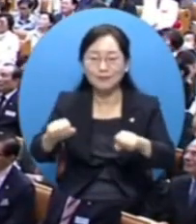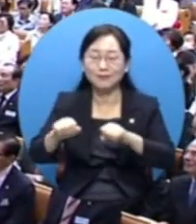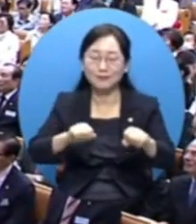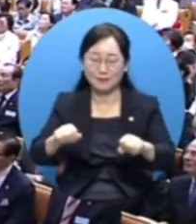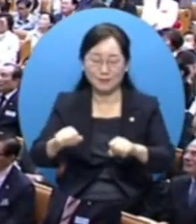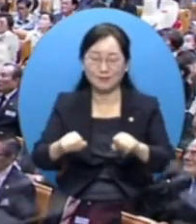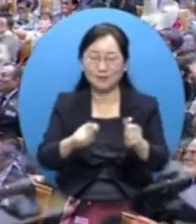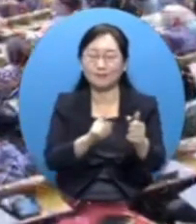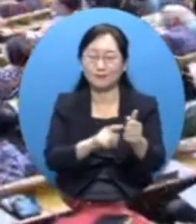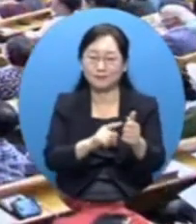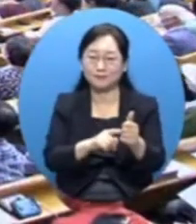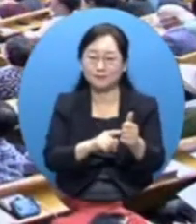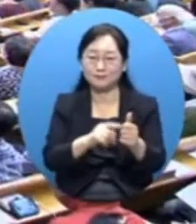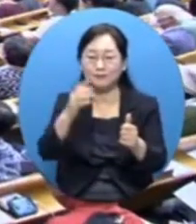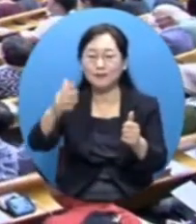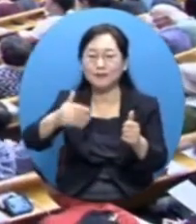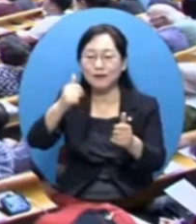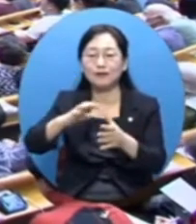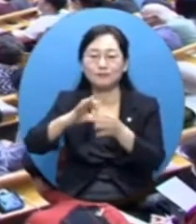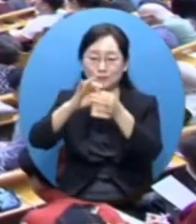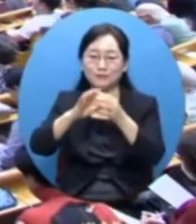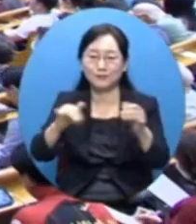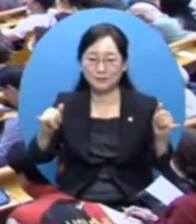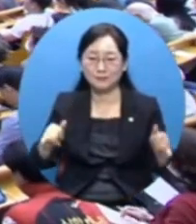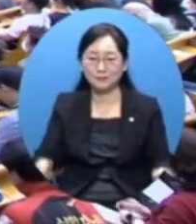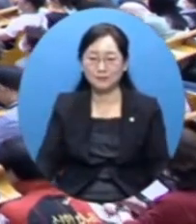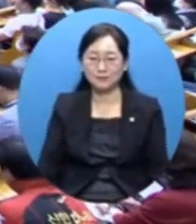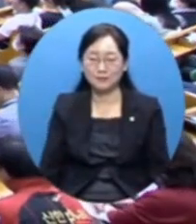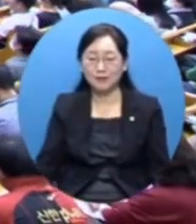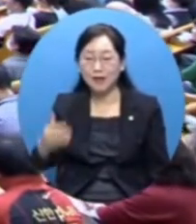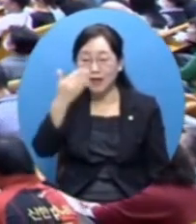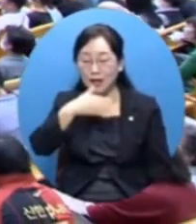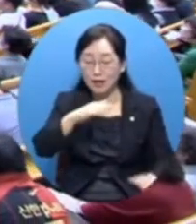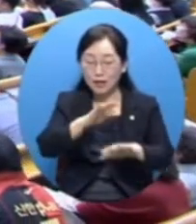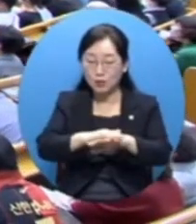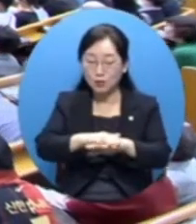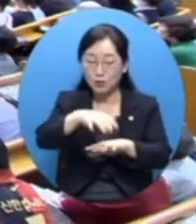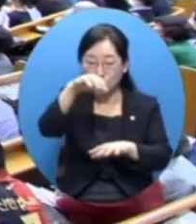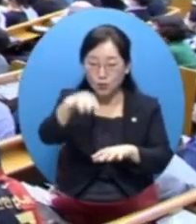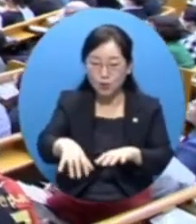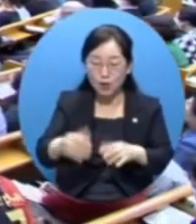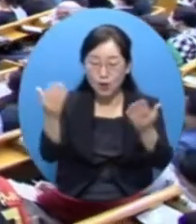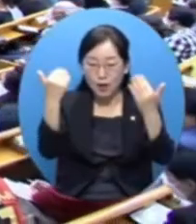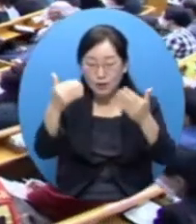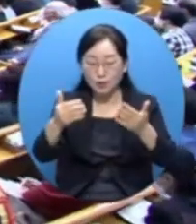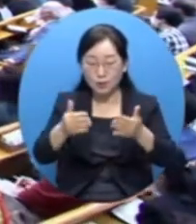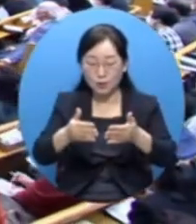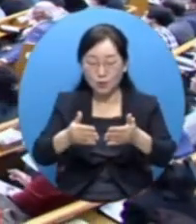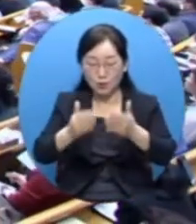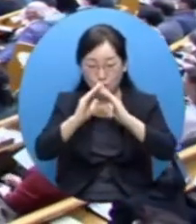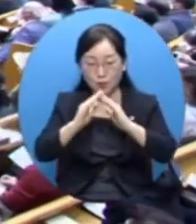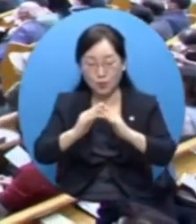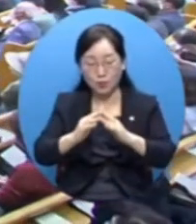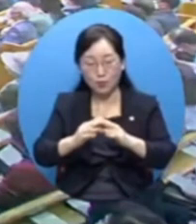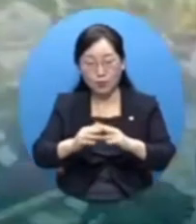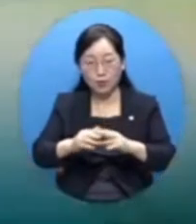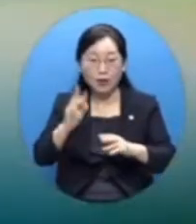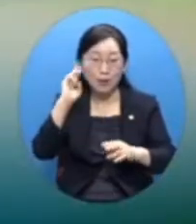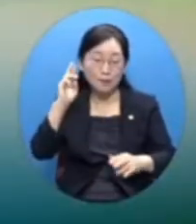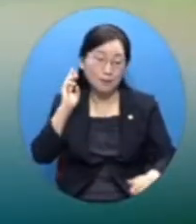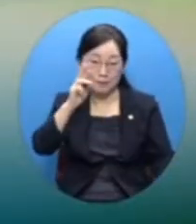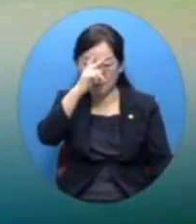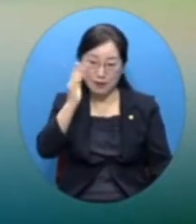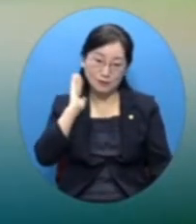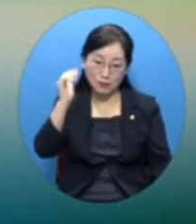위대한 우리 하나님의 사람입니다 가나한 농장과 학교를 둘러보았던 박정희 대통령이 이와 같이 말했습니다이